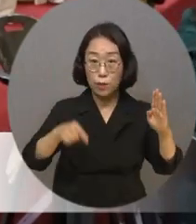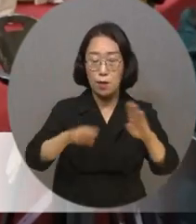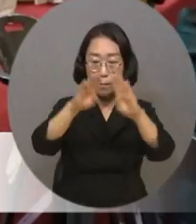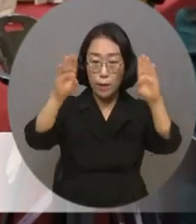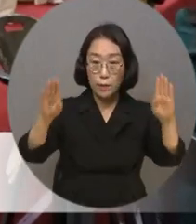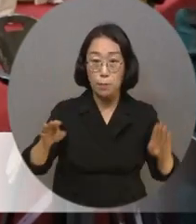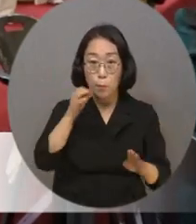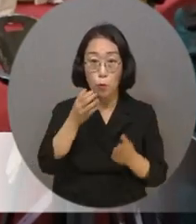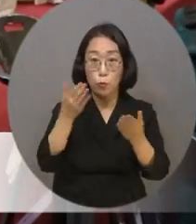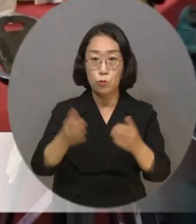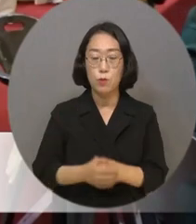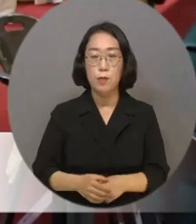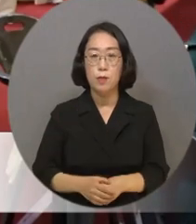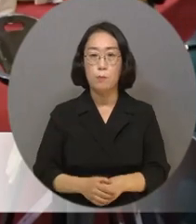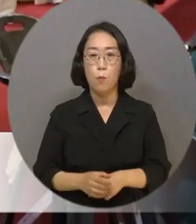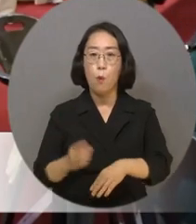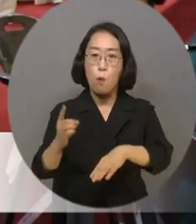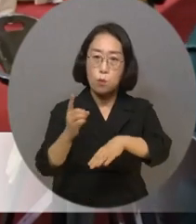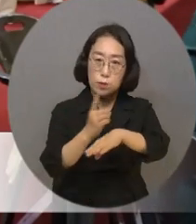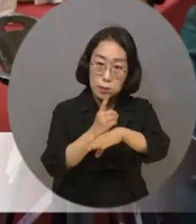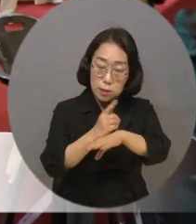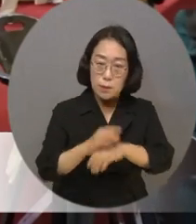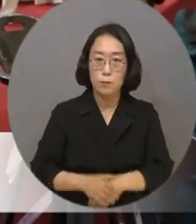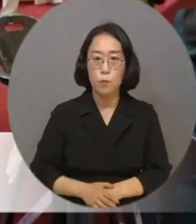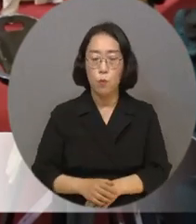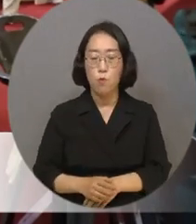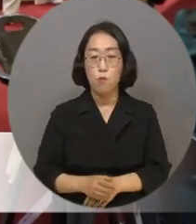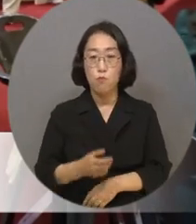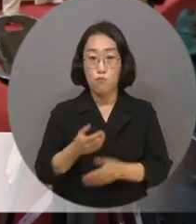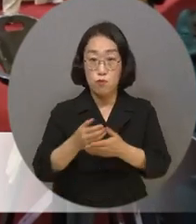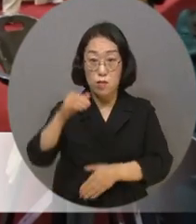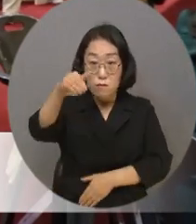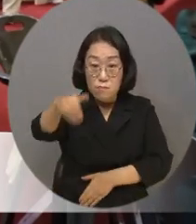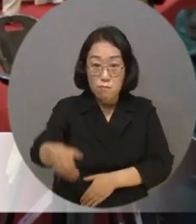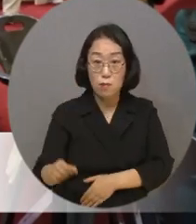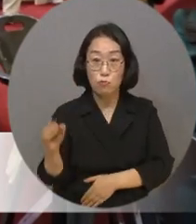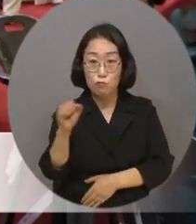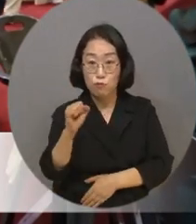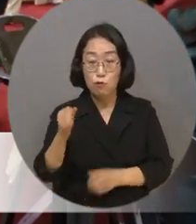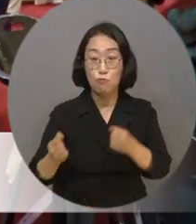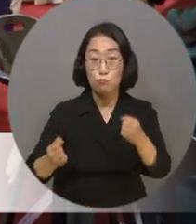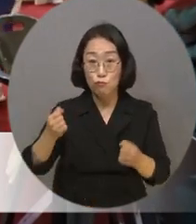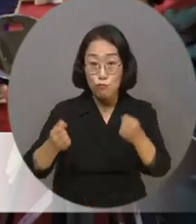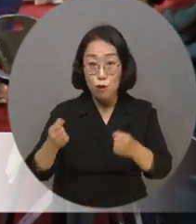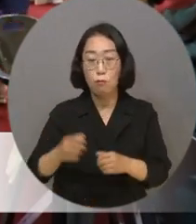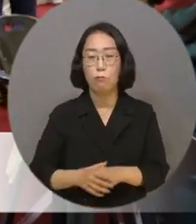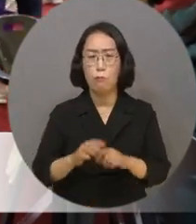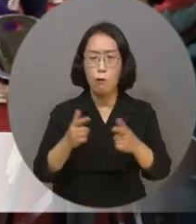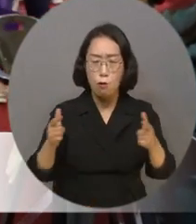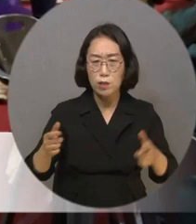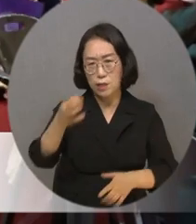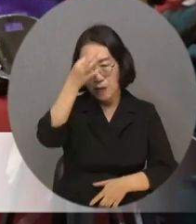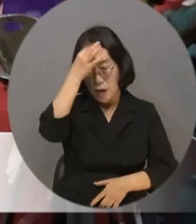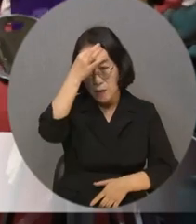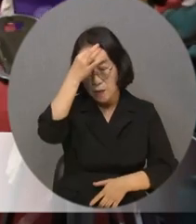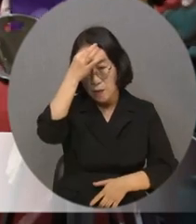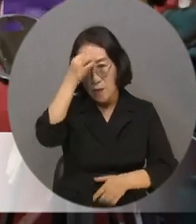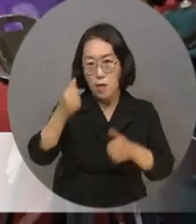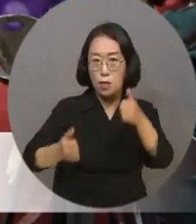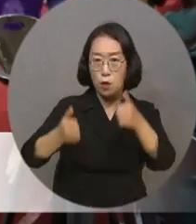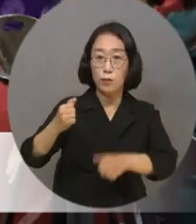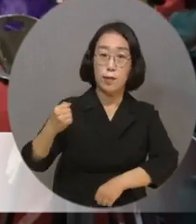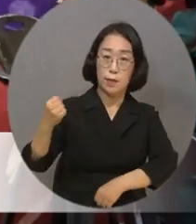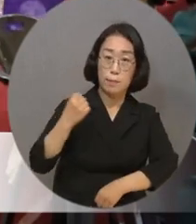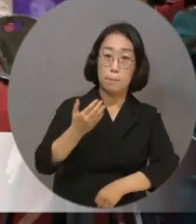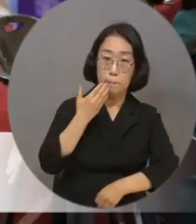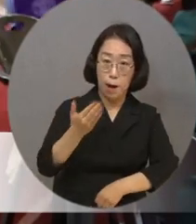있고요. 3D 프린팅이나 중장비 기사나 창작 활동을 통해서 재능이 결국에 경쟁력이 되는 사회를